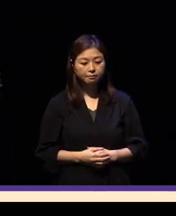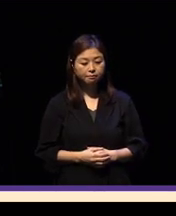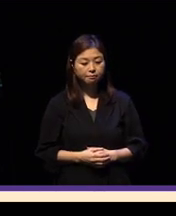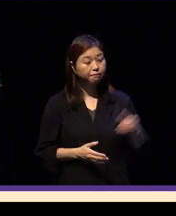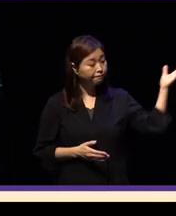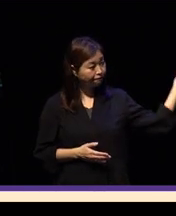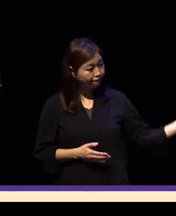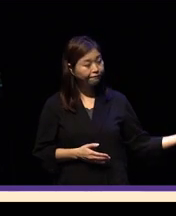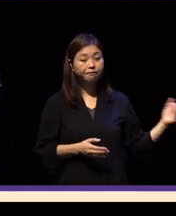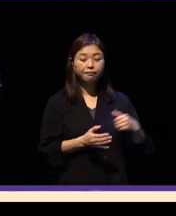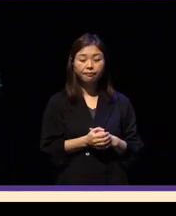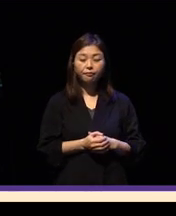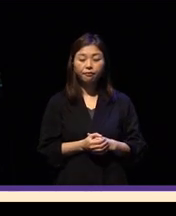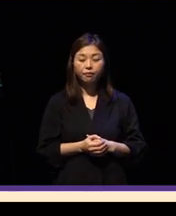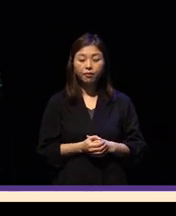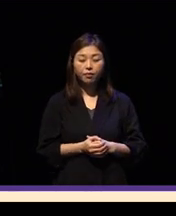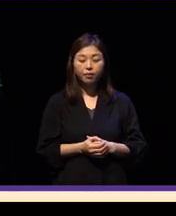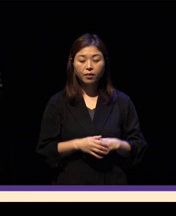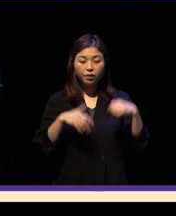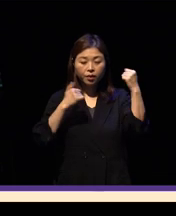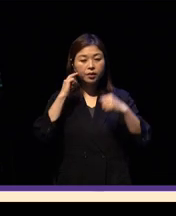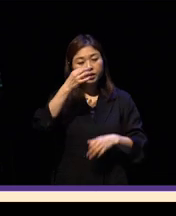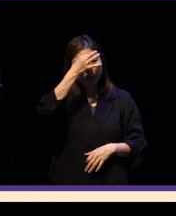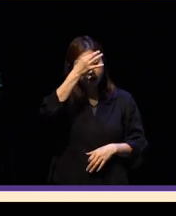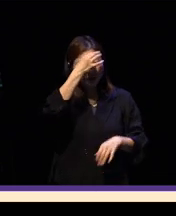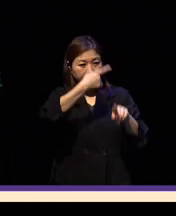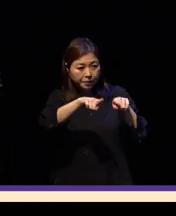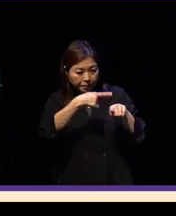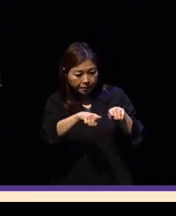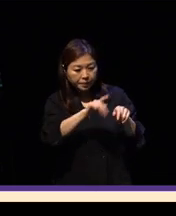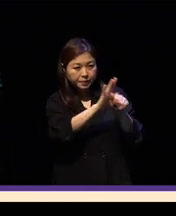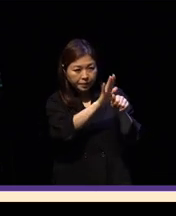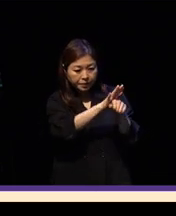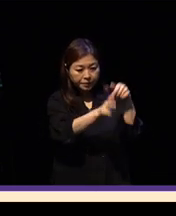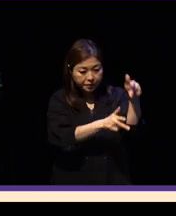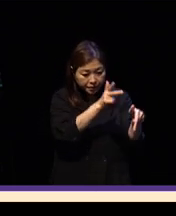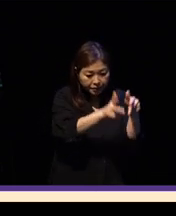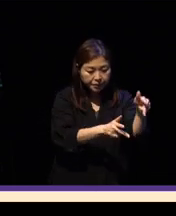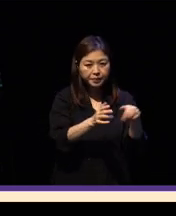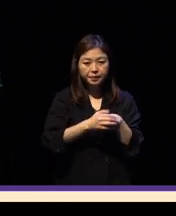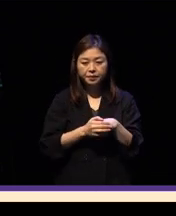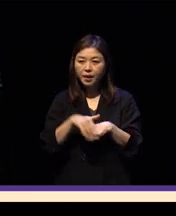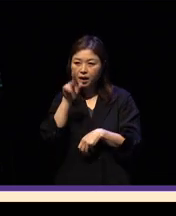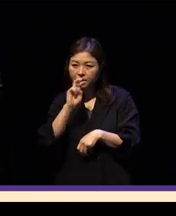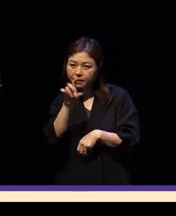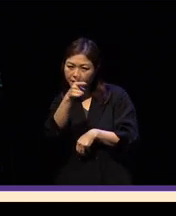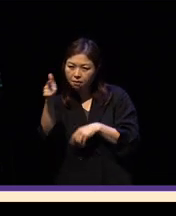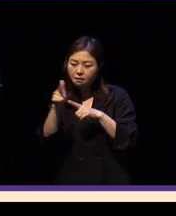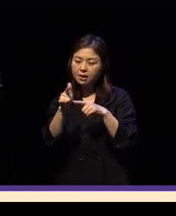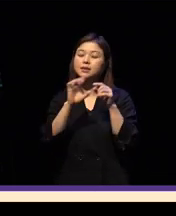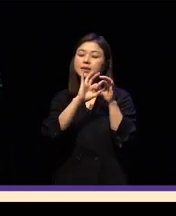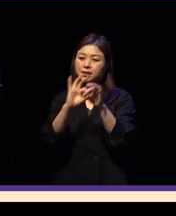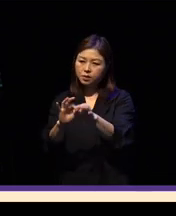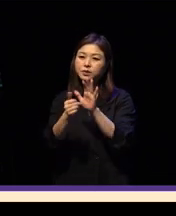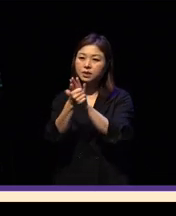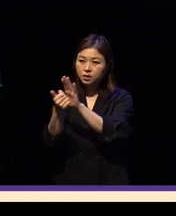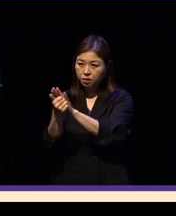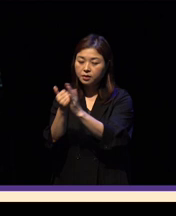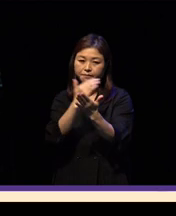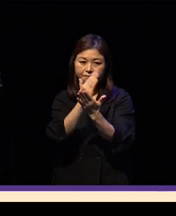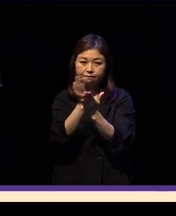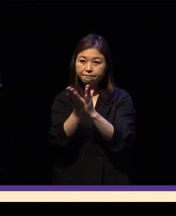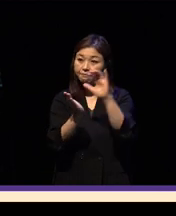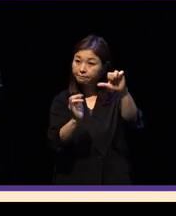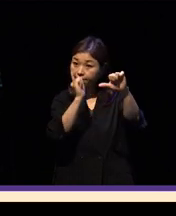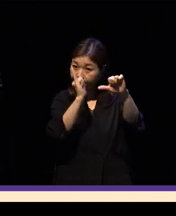보시면 기존의 공연예술 비평 활성화 지원 그리고 지속 연주 지원 쭉 해서 총 다섯 가지 유형의